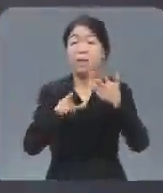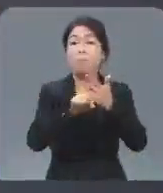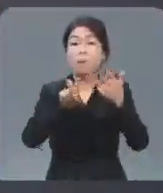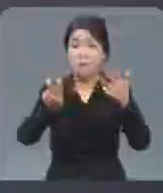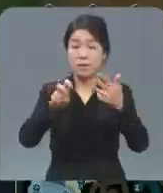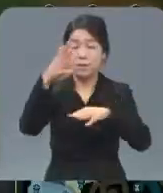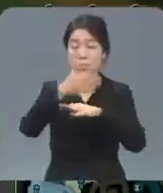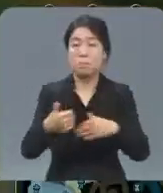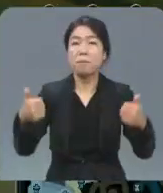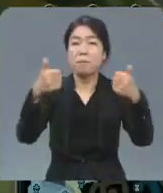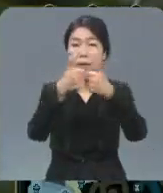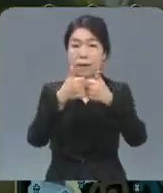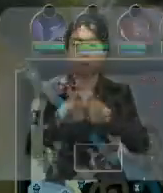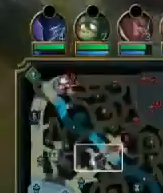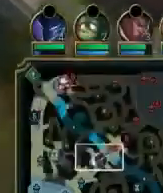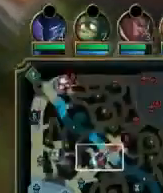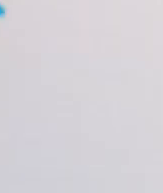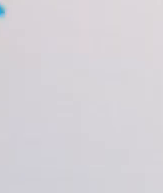진행됩니다.